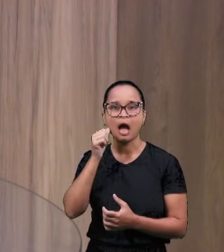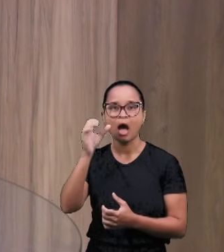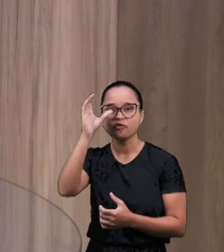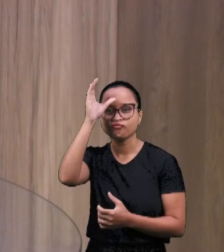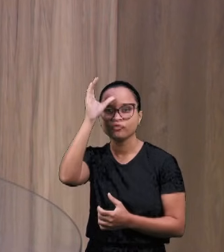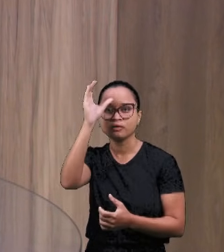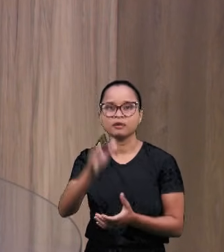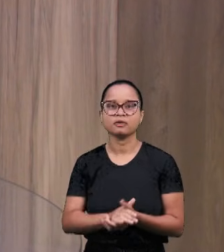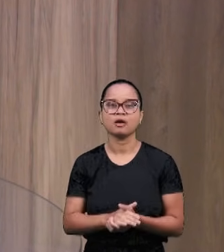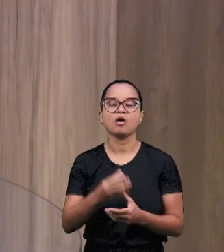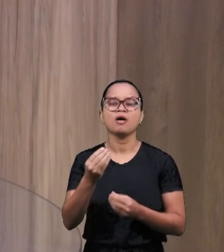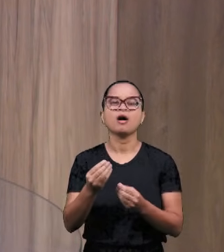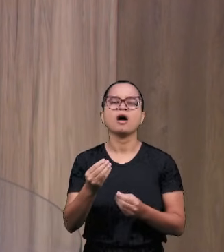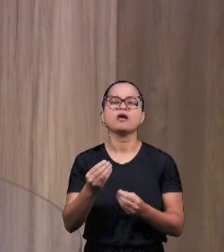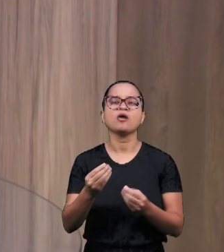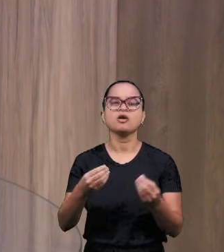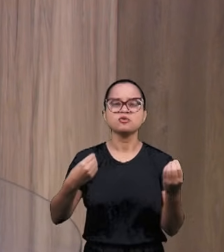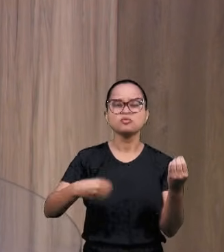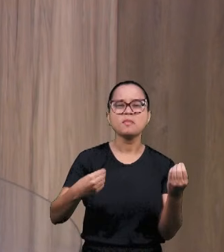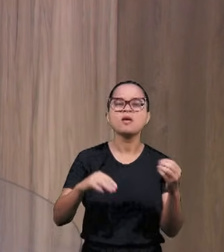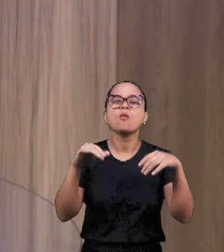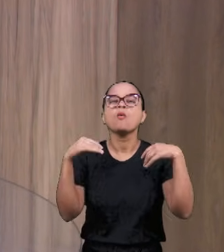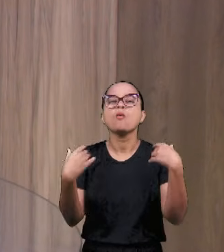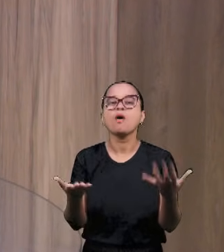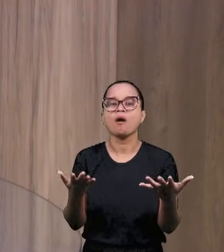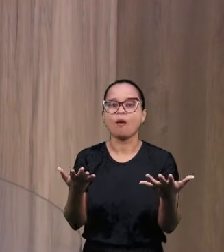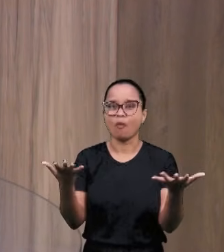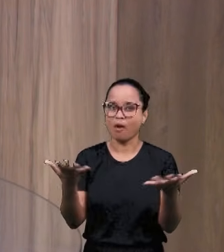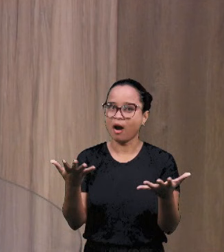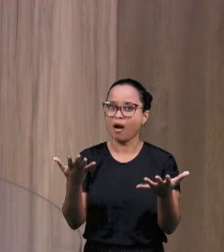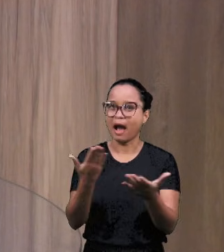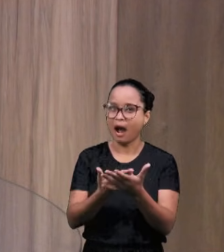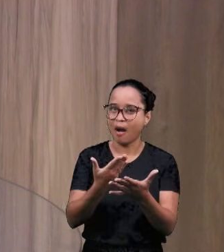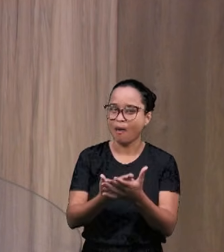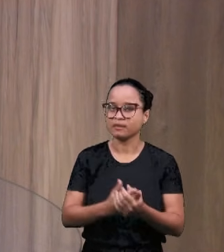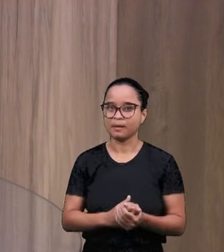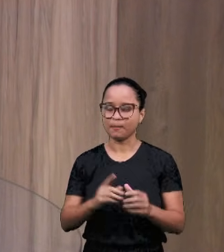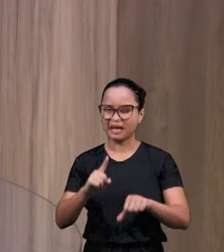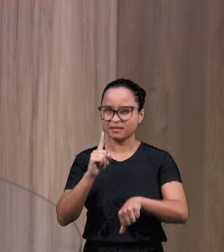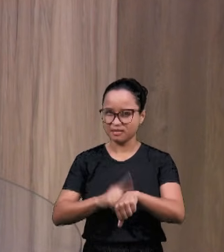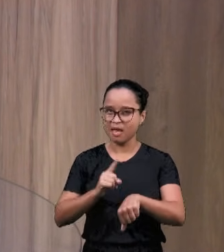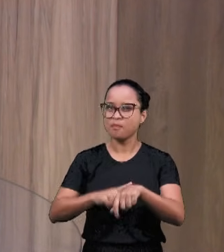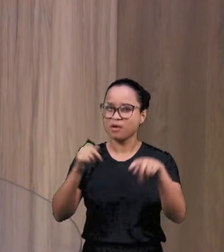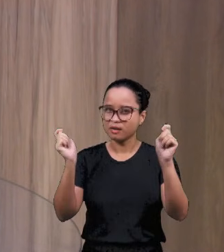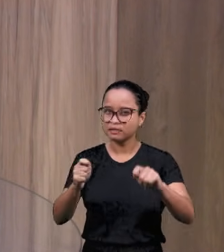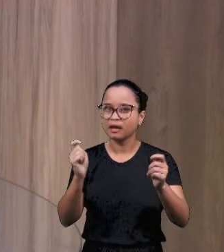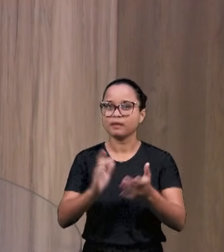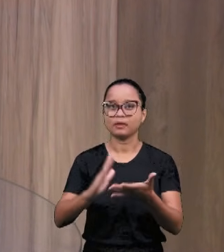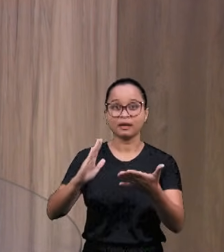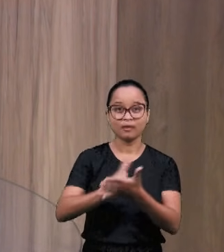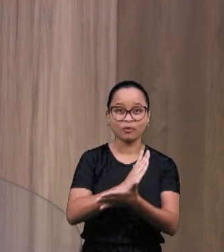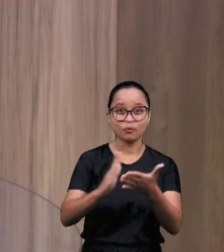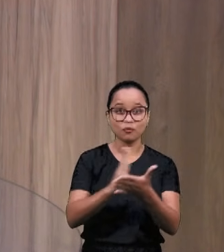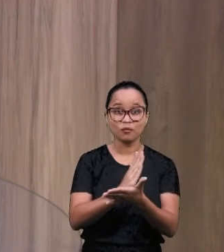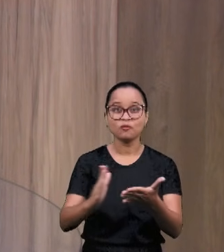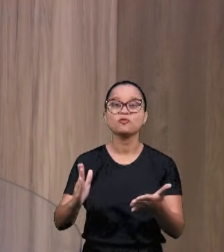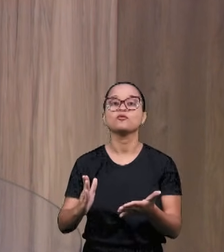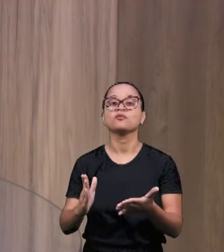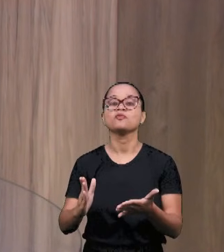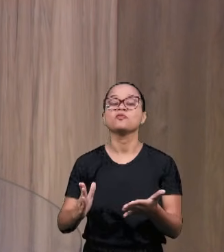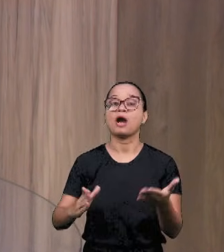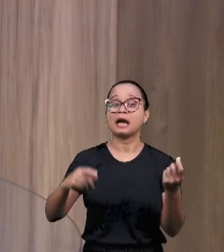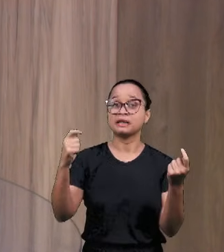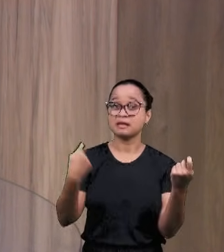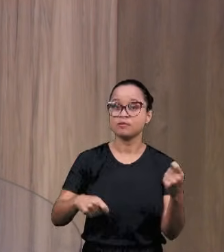je vous ai pas déjà dit de quel instrument serait l'étude aujourd'hui, mais on a encore le temps. On va présenter pour les instruments